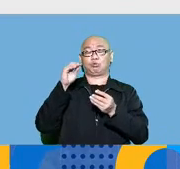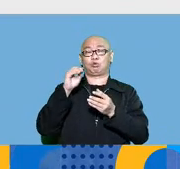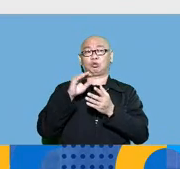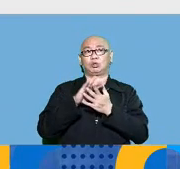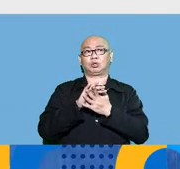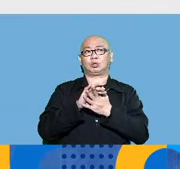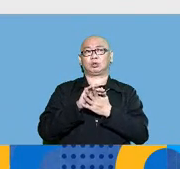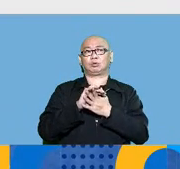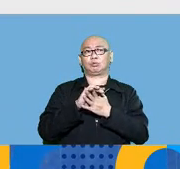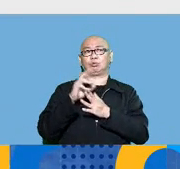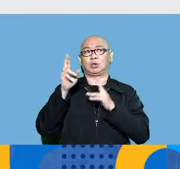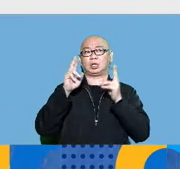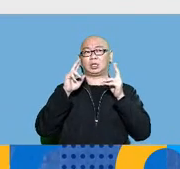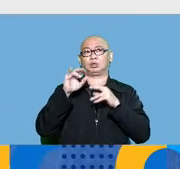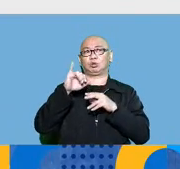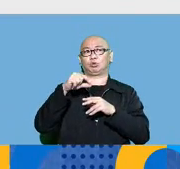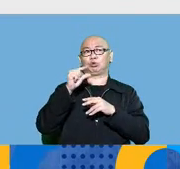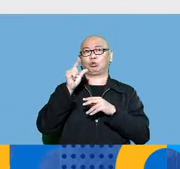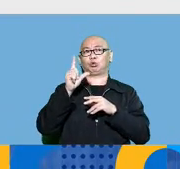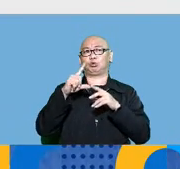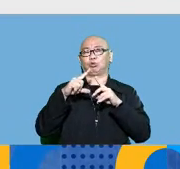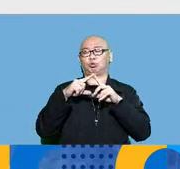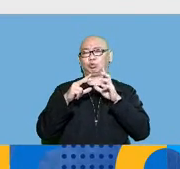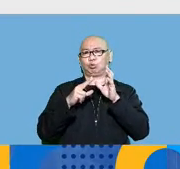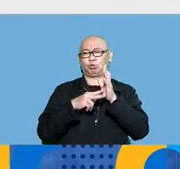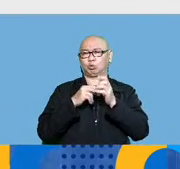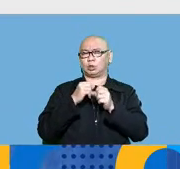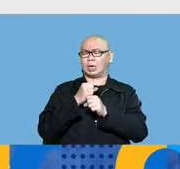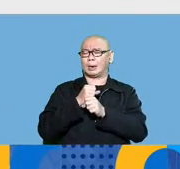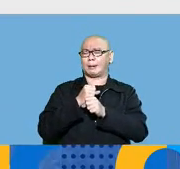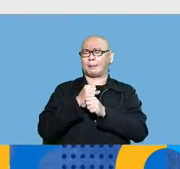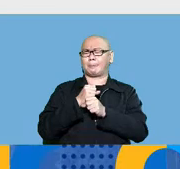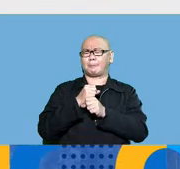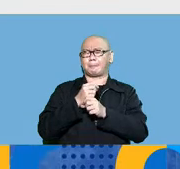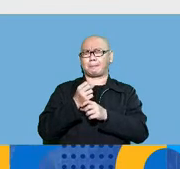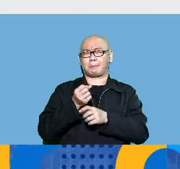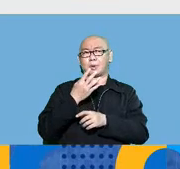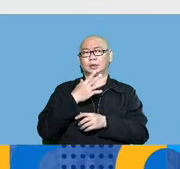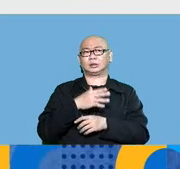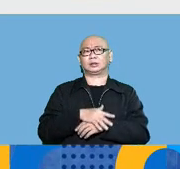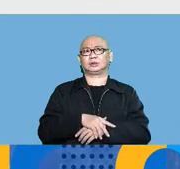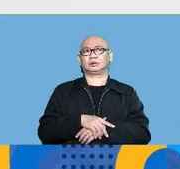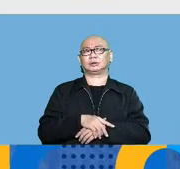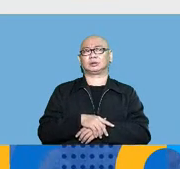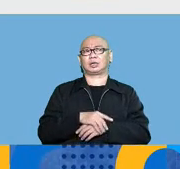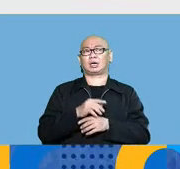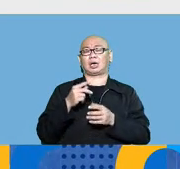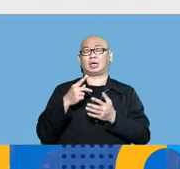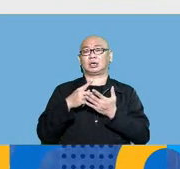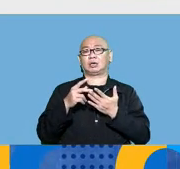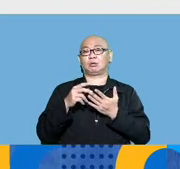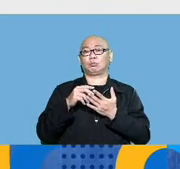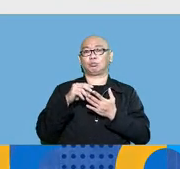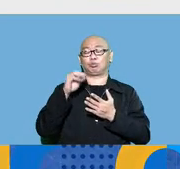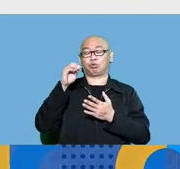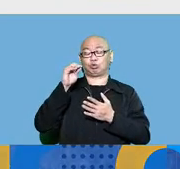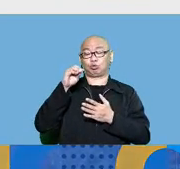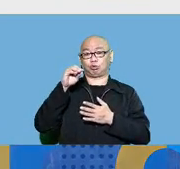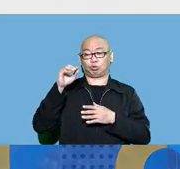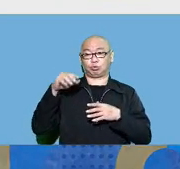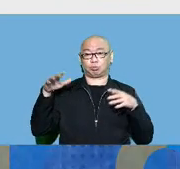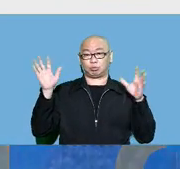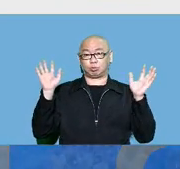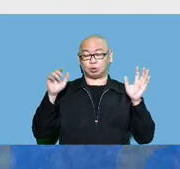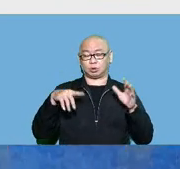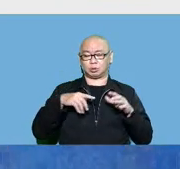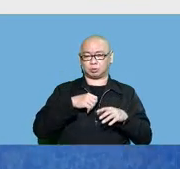Gunung Ungaran adalah julang emas. Dikatakan burung ini adalah petani hutan karena burung ini pemakan biji dan buah dan